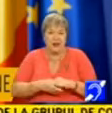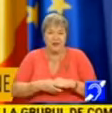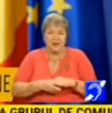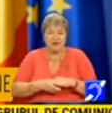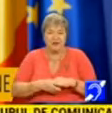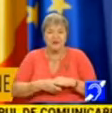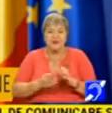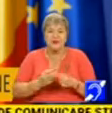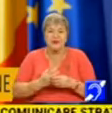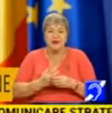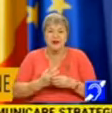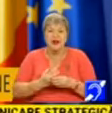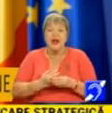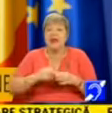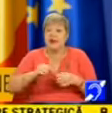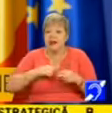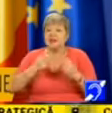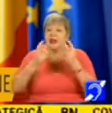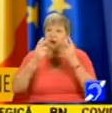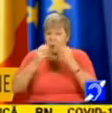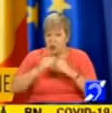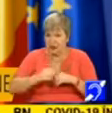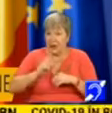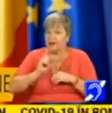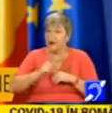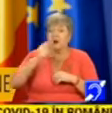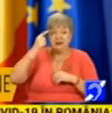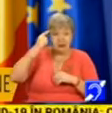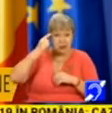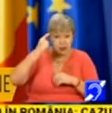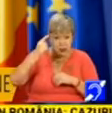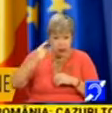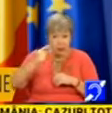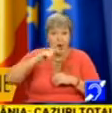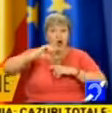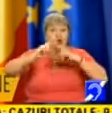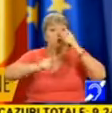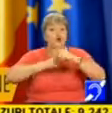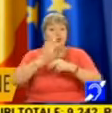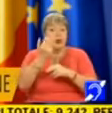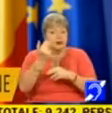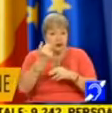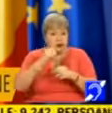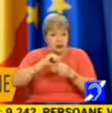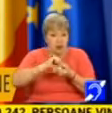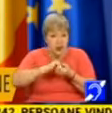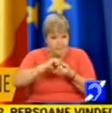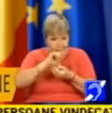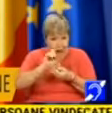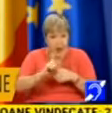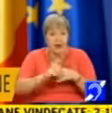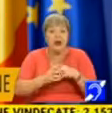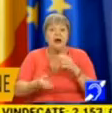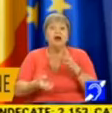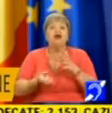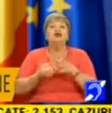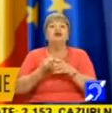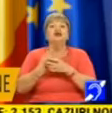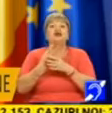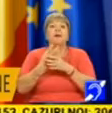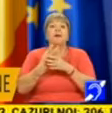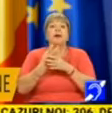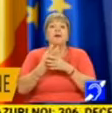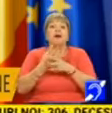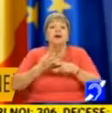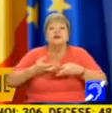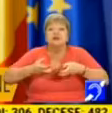Este important să știm că după 15 mai vom începe să